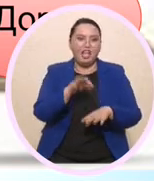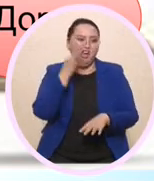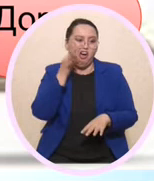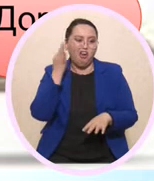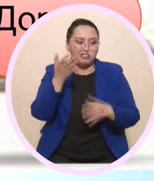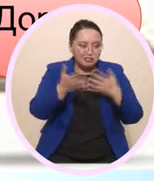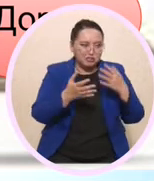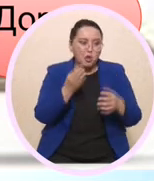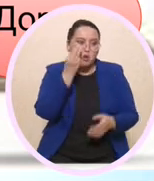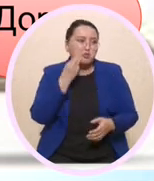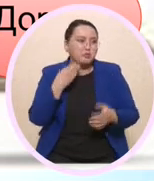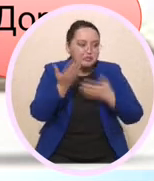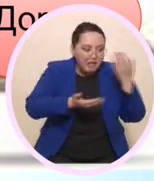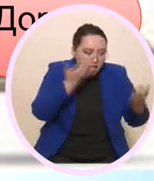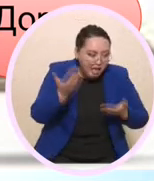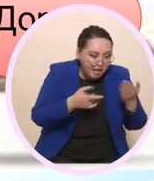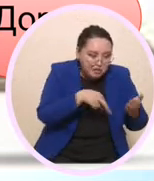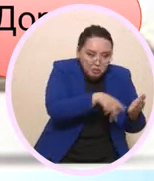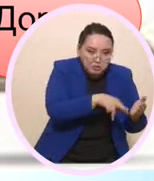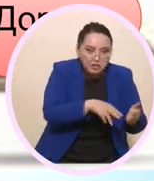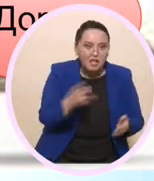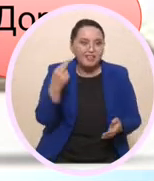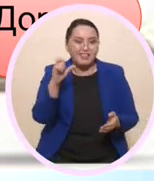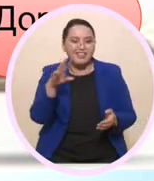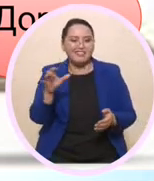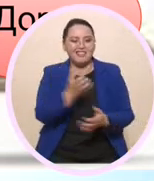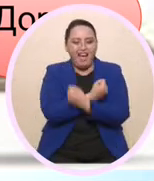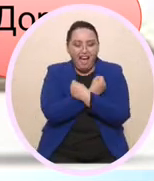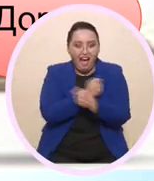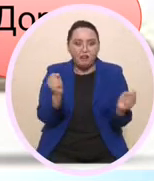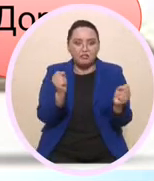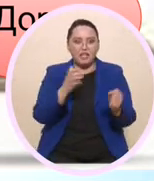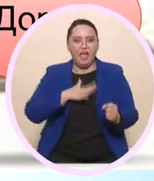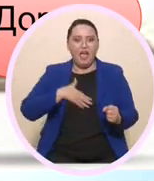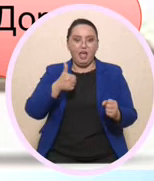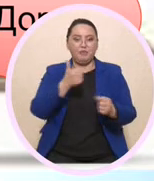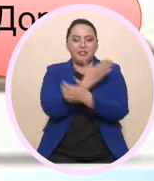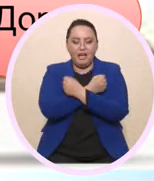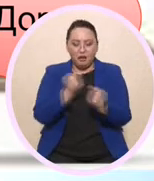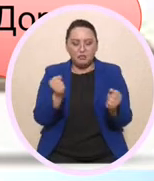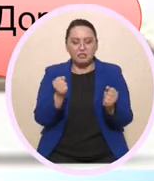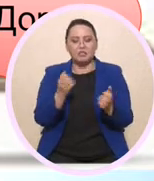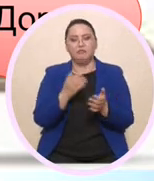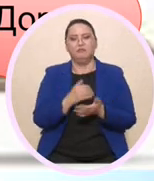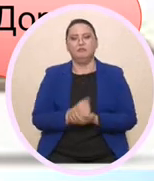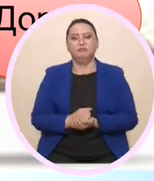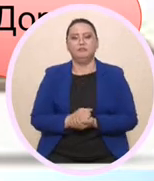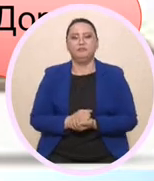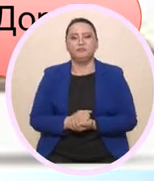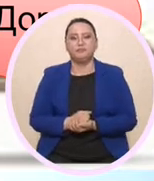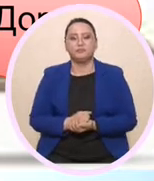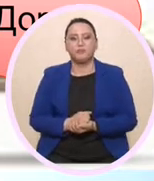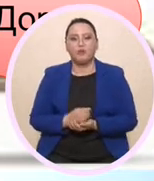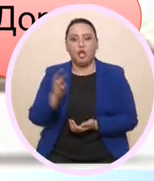Дэнзэн өвгөн аварсан байдаг. За энэ дээр нэг Багш нь тодруулсан хэсэг байна тийм ээ. Саруулхан